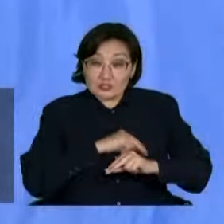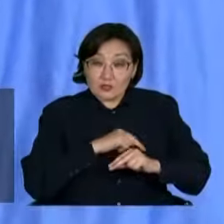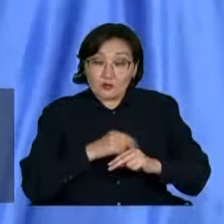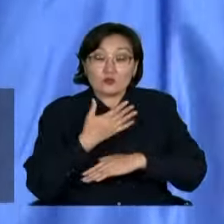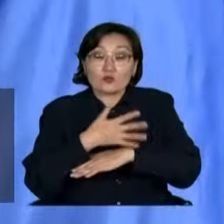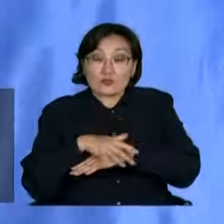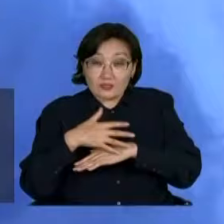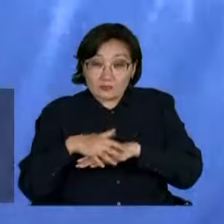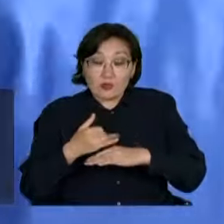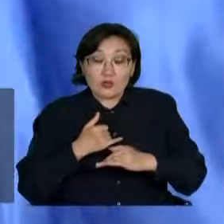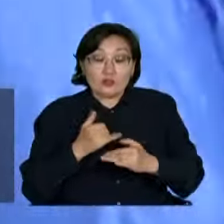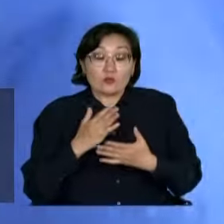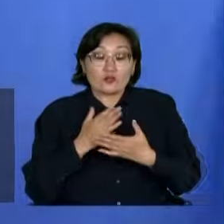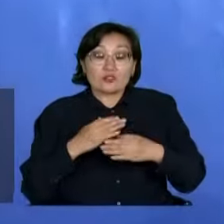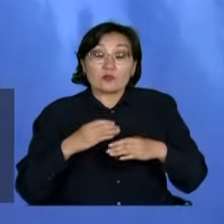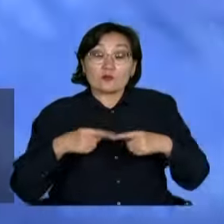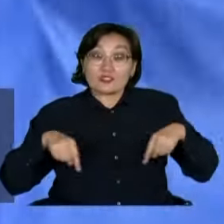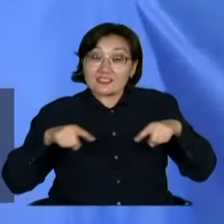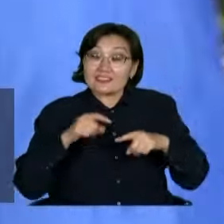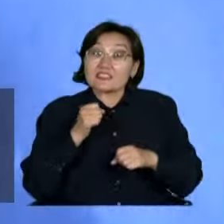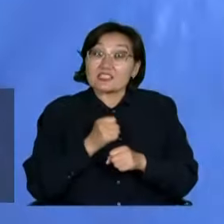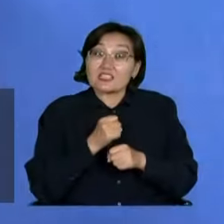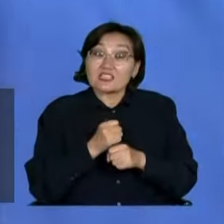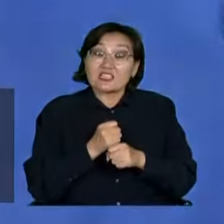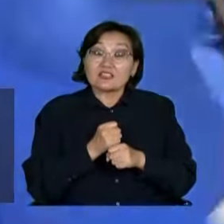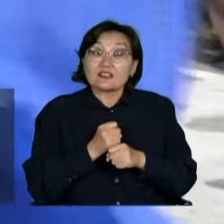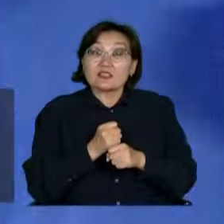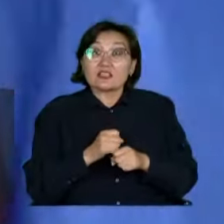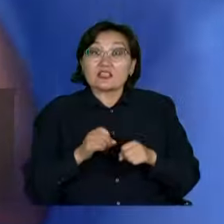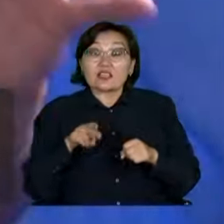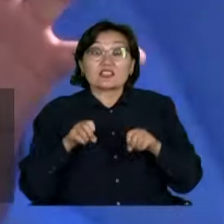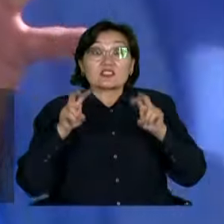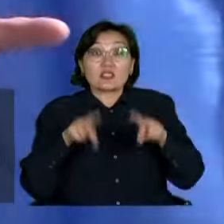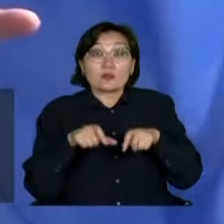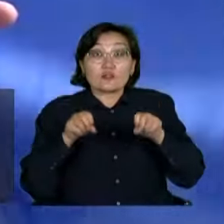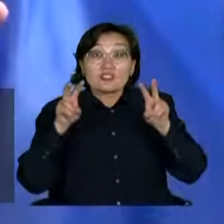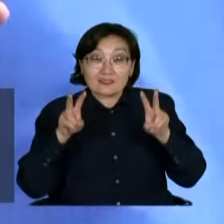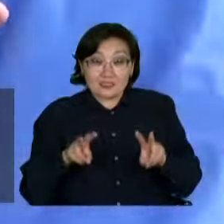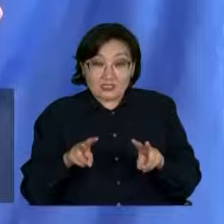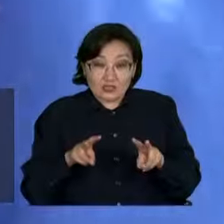улице. И у нас есть лаборатория. Мы сделали, как специалисты, специально с